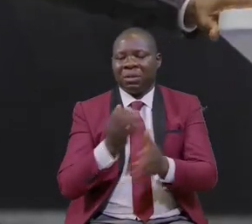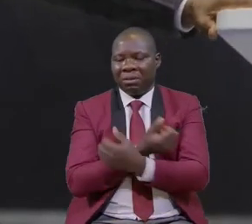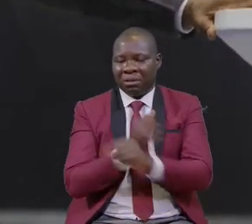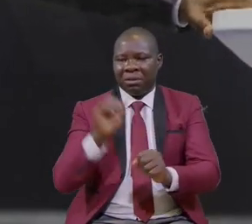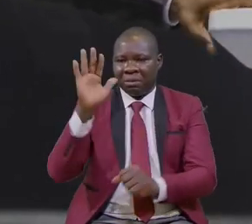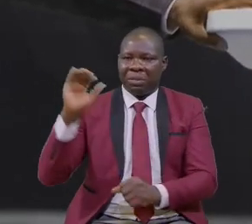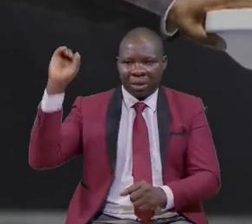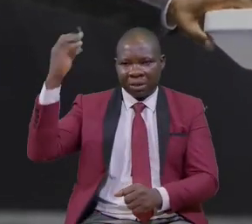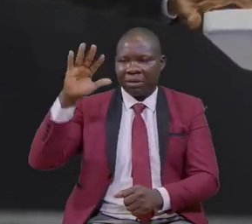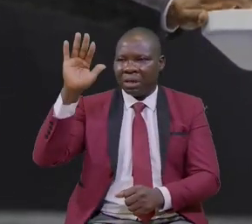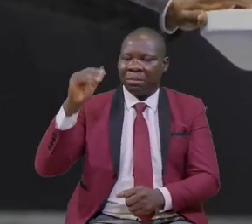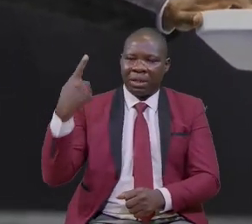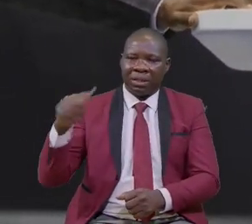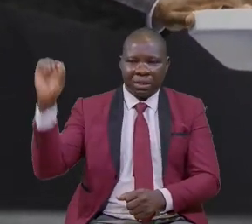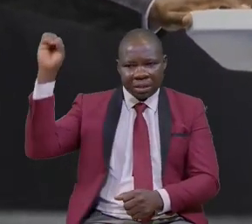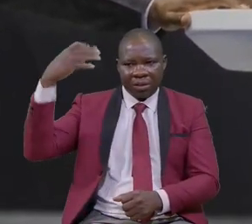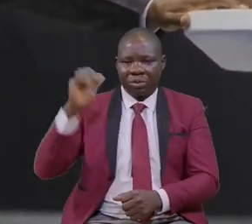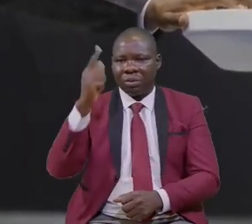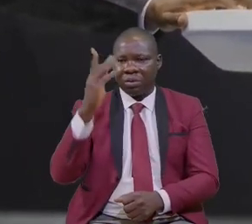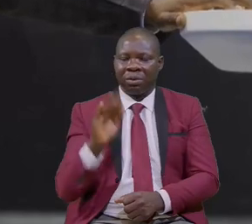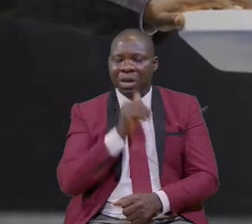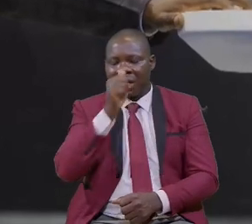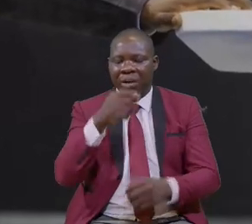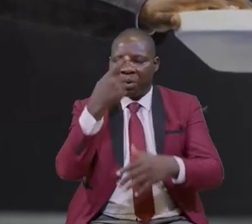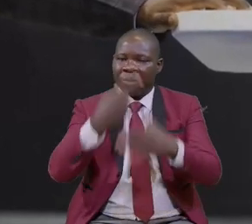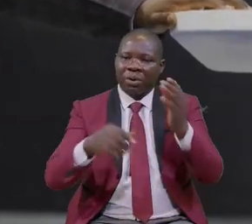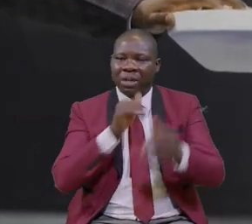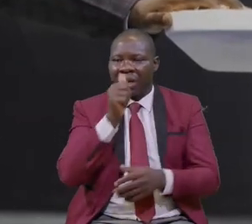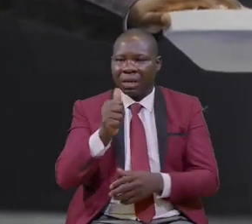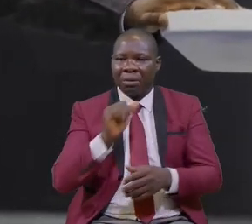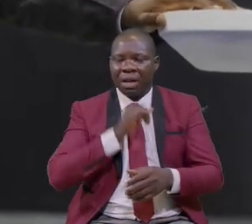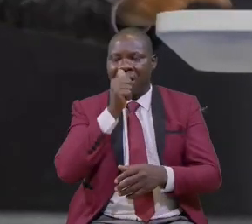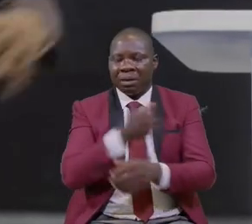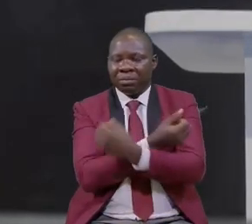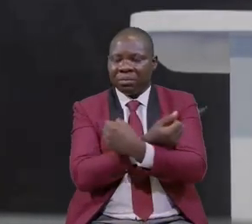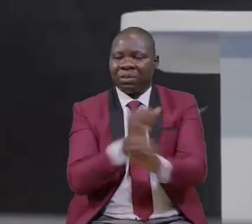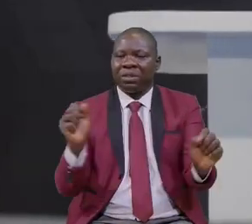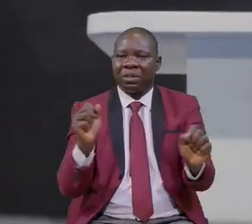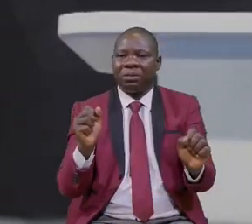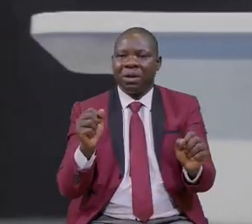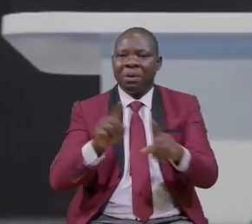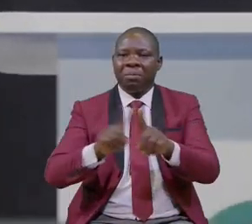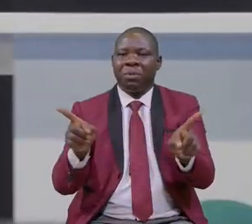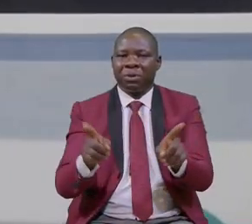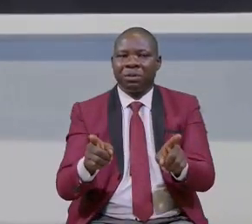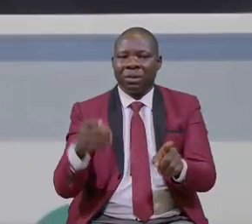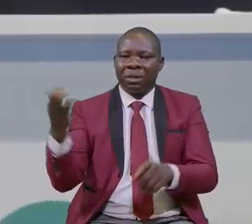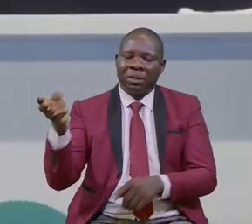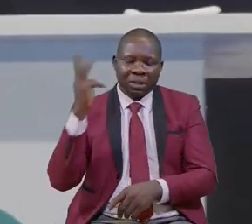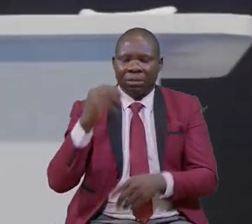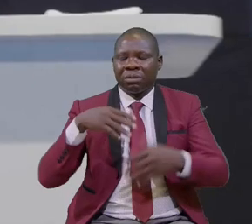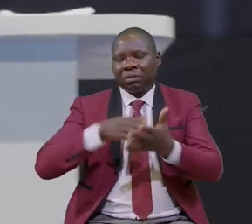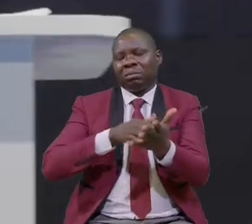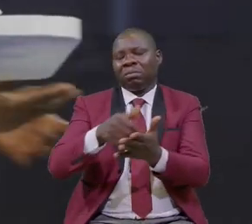Par la grâce de Dieu, je suis ce que je suis. Et je suis sauvé. Mais il y avait